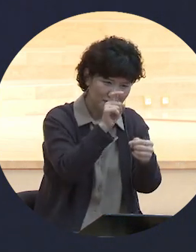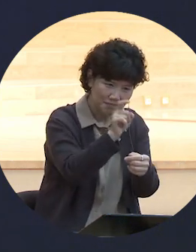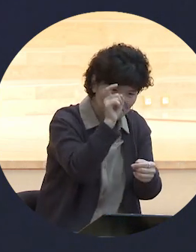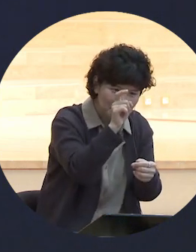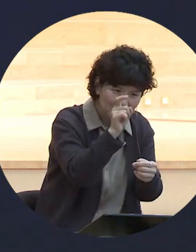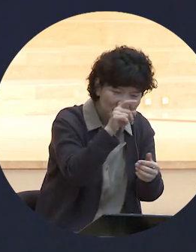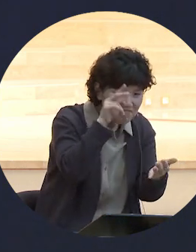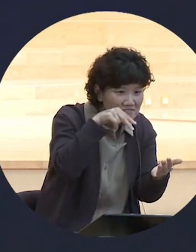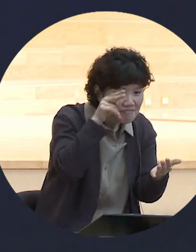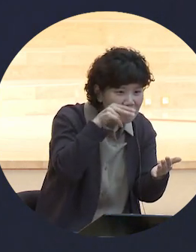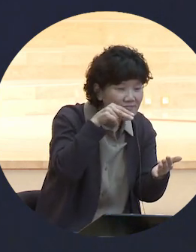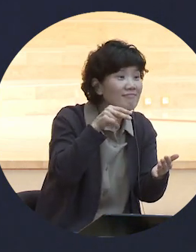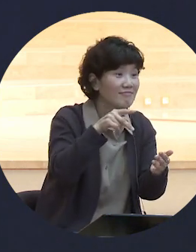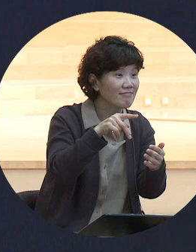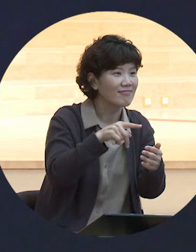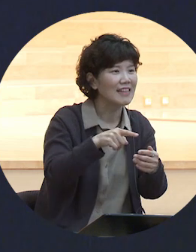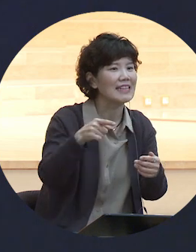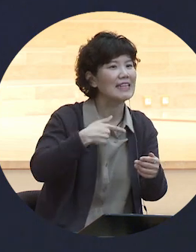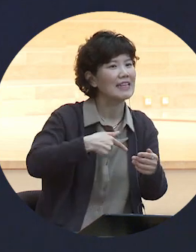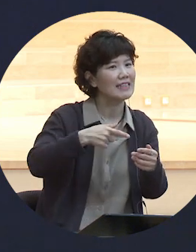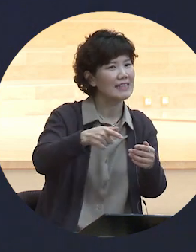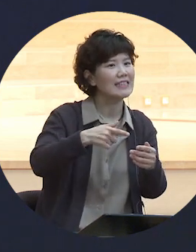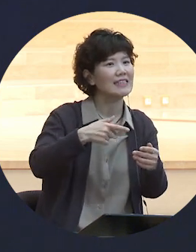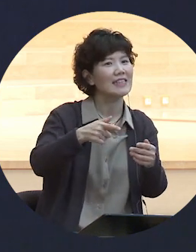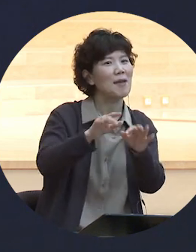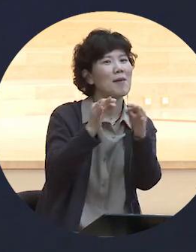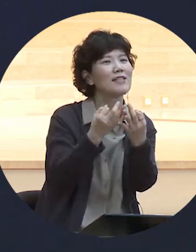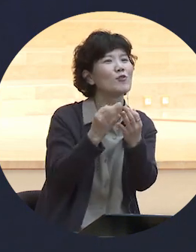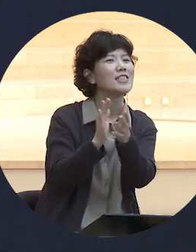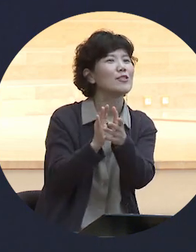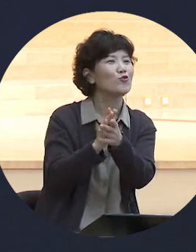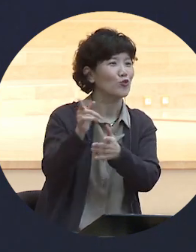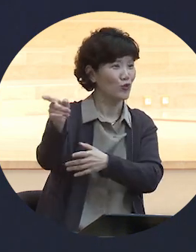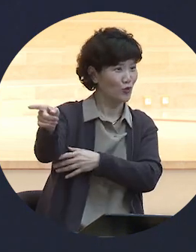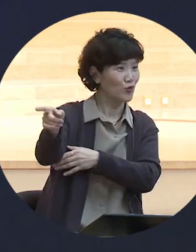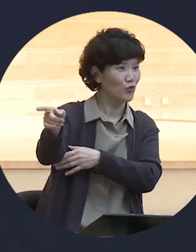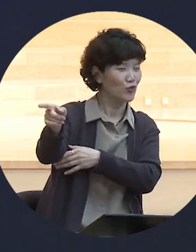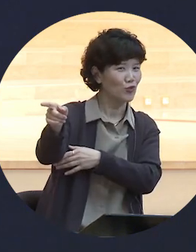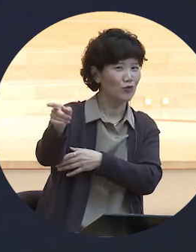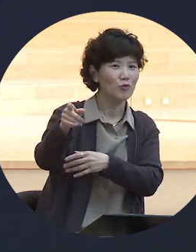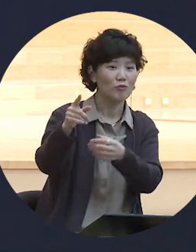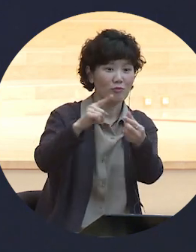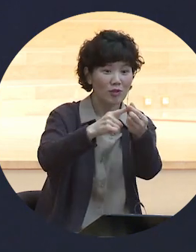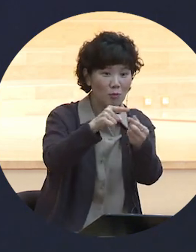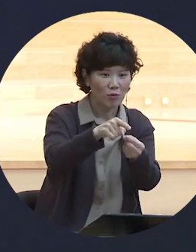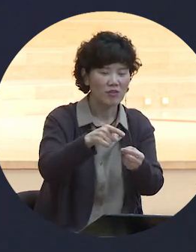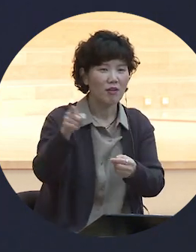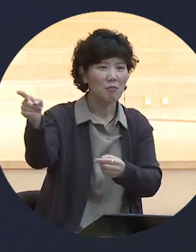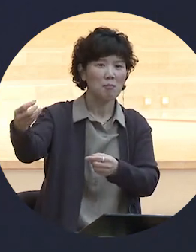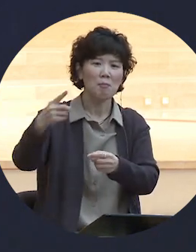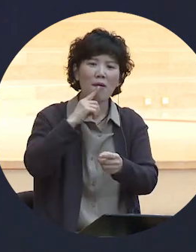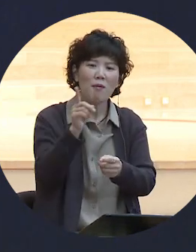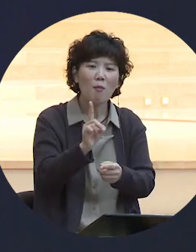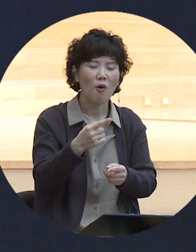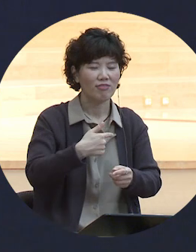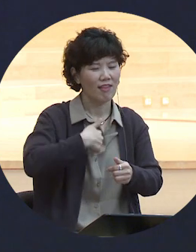거예요. 어떤 한 아는 페이스북 친구가 올린 글이 이랬어요. 나는 어릴 때부터